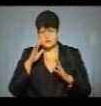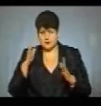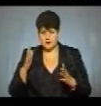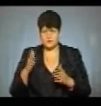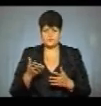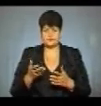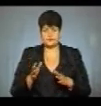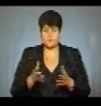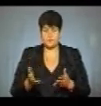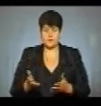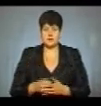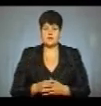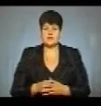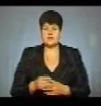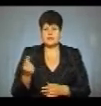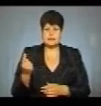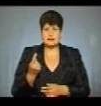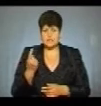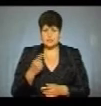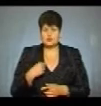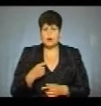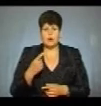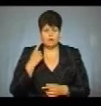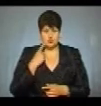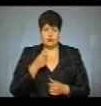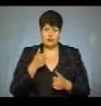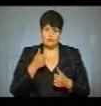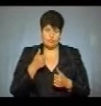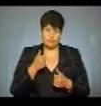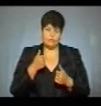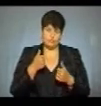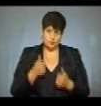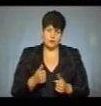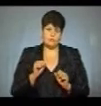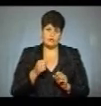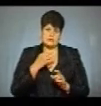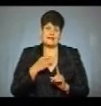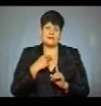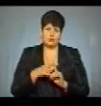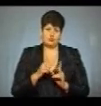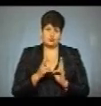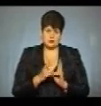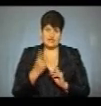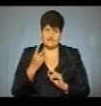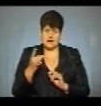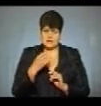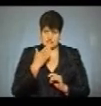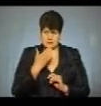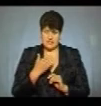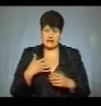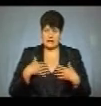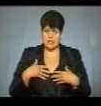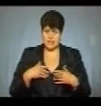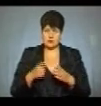тобто якогось такого. Єдине, що я почув позитивного, що я можу сказати в плюс сьогоднішній зустрічі, я два рази його запитав. Крим і Донбас